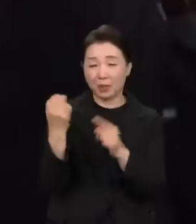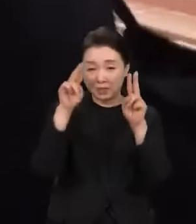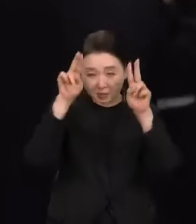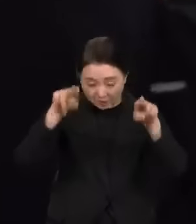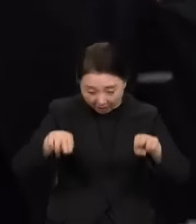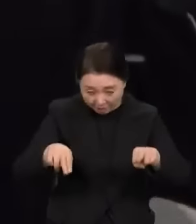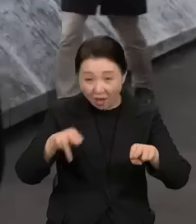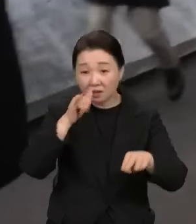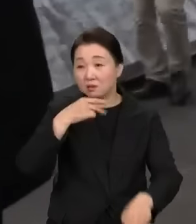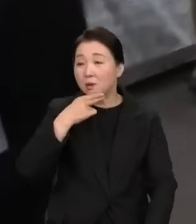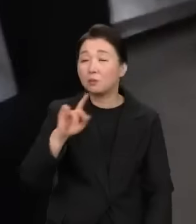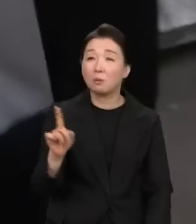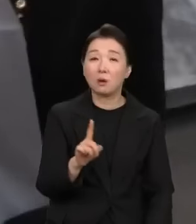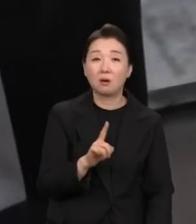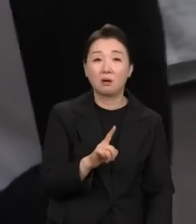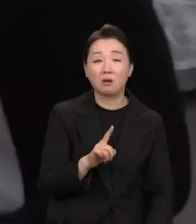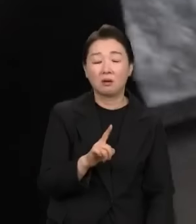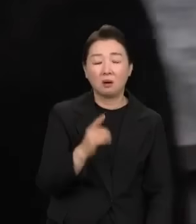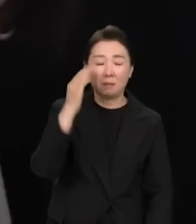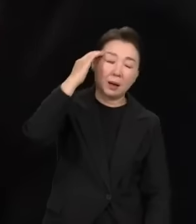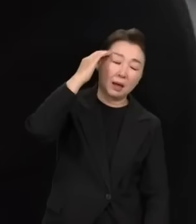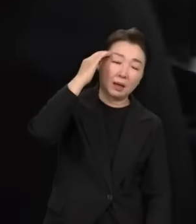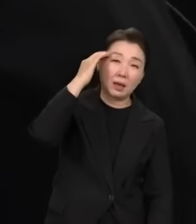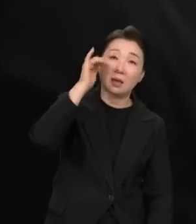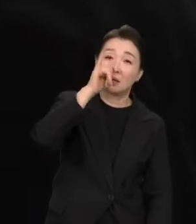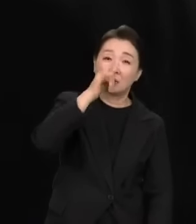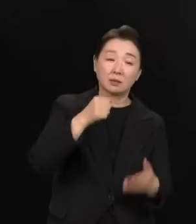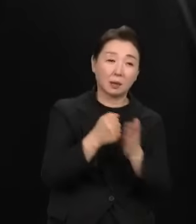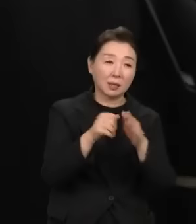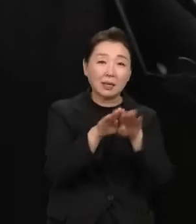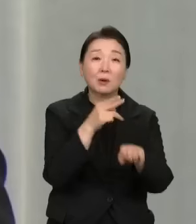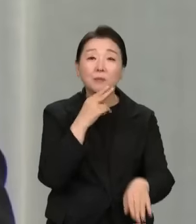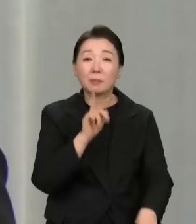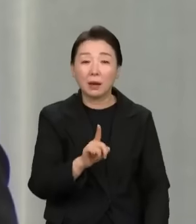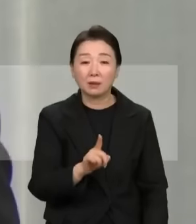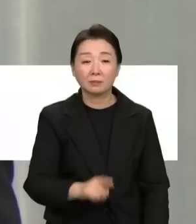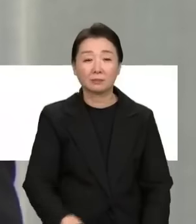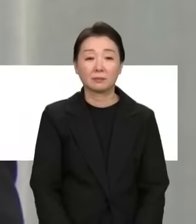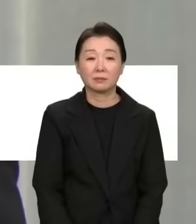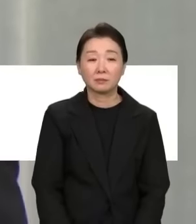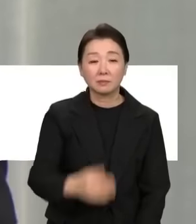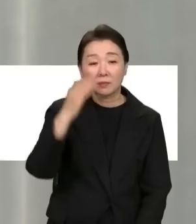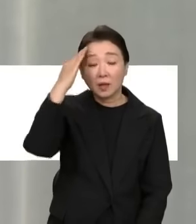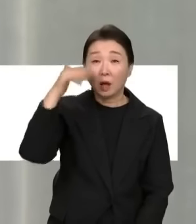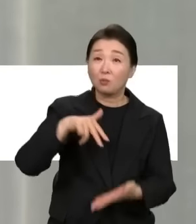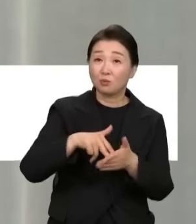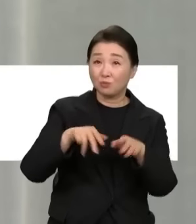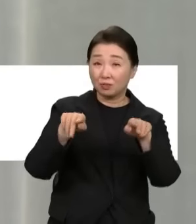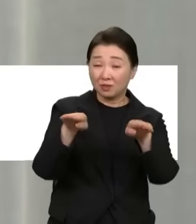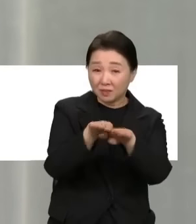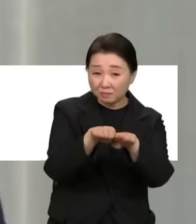논란이 결정적인 걸림돌이었다는 뉘앙스를 풍겼습니다. 한국側が